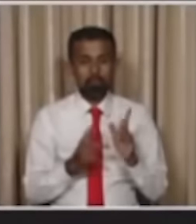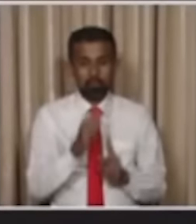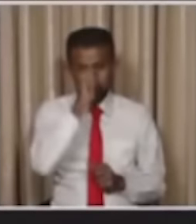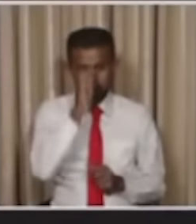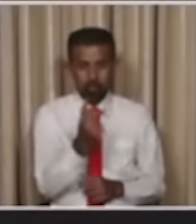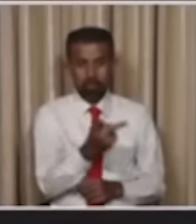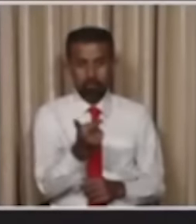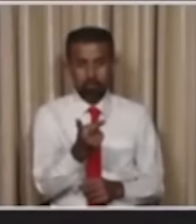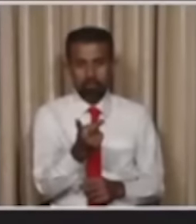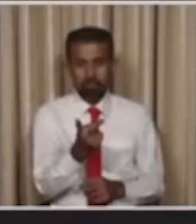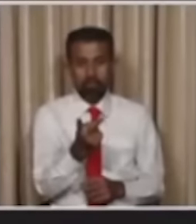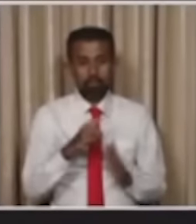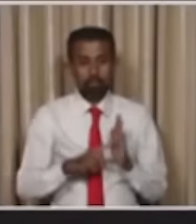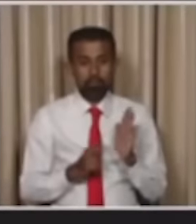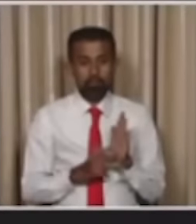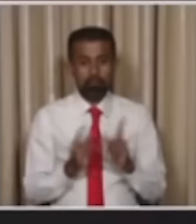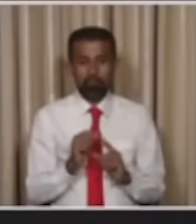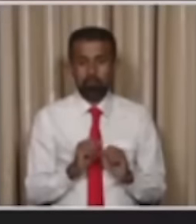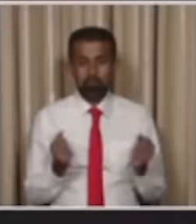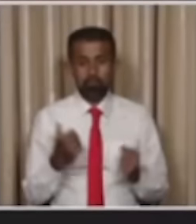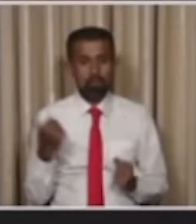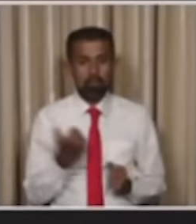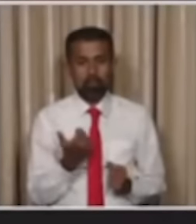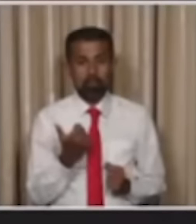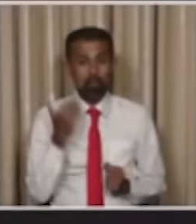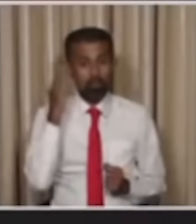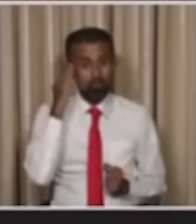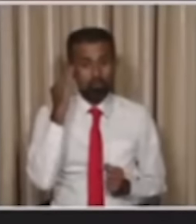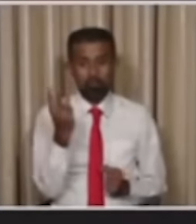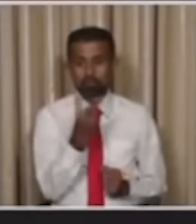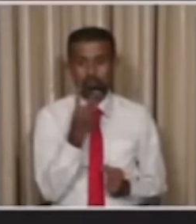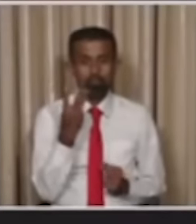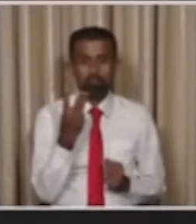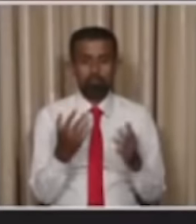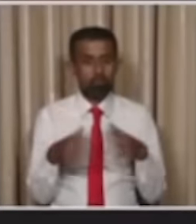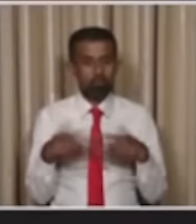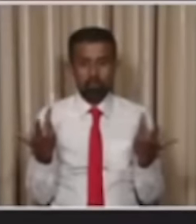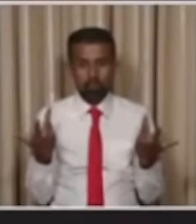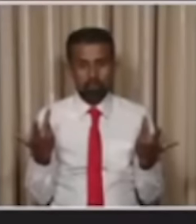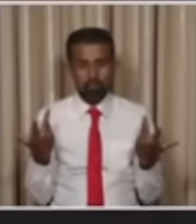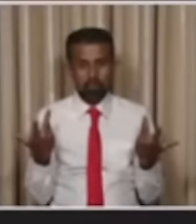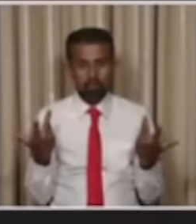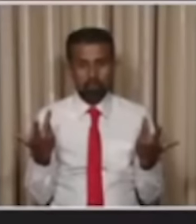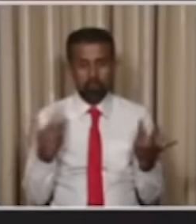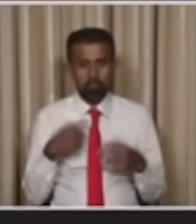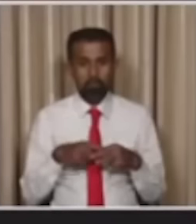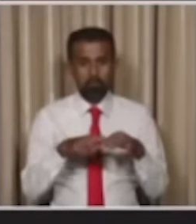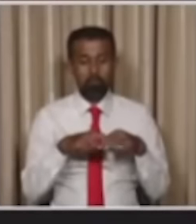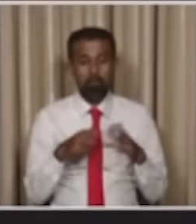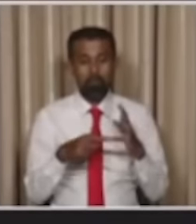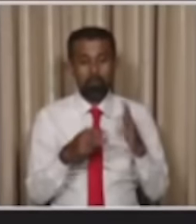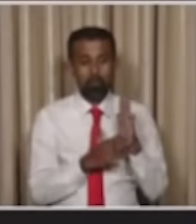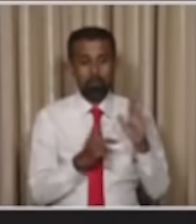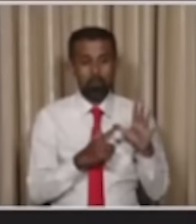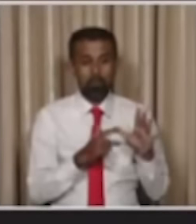දෙන්නයි, ජවිපේම නොවන අලුත් නොවනයි තුන්දෙනාම සභාවේ නැහැ. මං හිතුනේ අහන්න උමාඔය